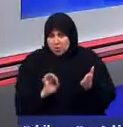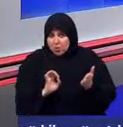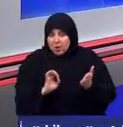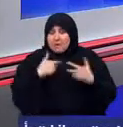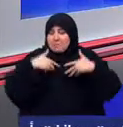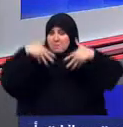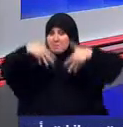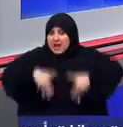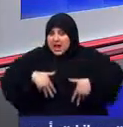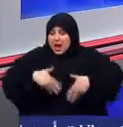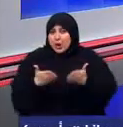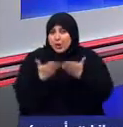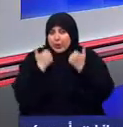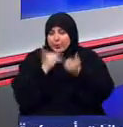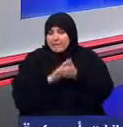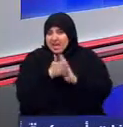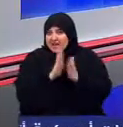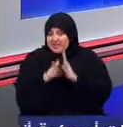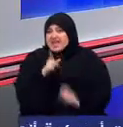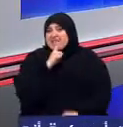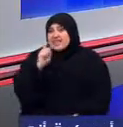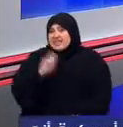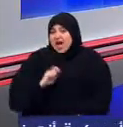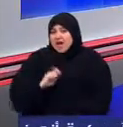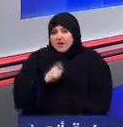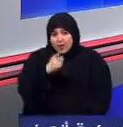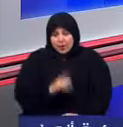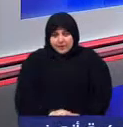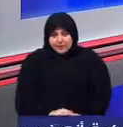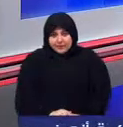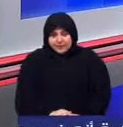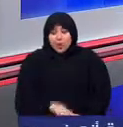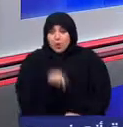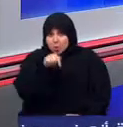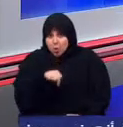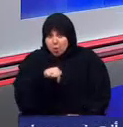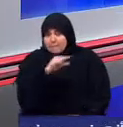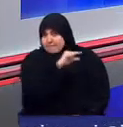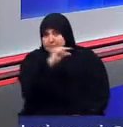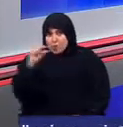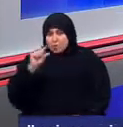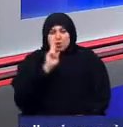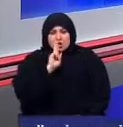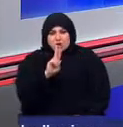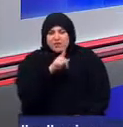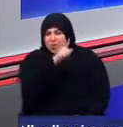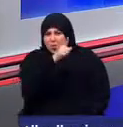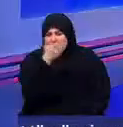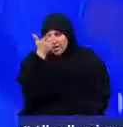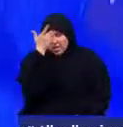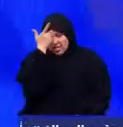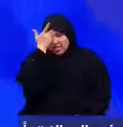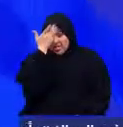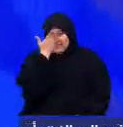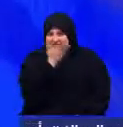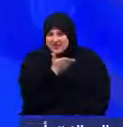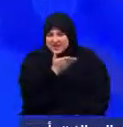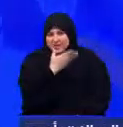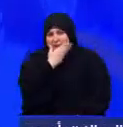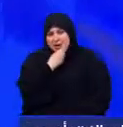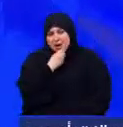المناعة بشكل بيولوجي. وهذه العبارة قد تبدو نوعا ما محرجة أو غير